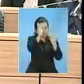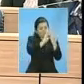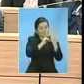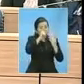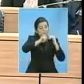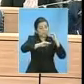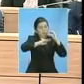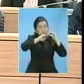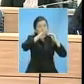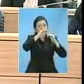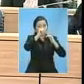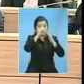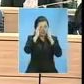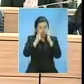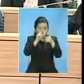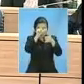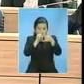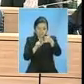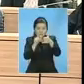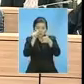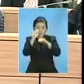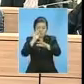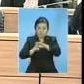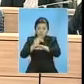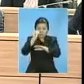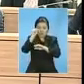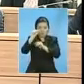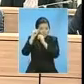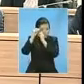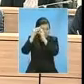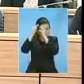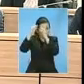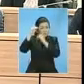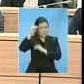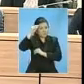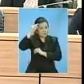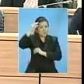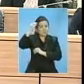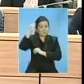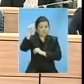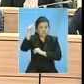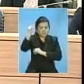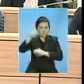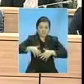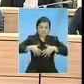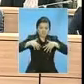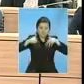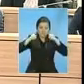ราจะได้ไปเป็นคนเก่งคนดีคนมีความสามารถและคนมีความสุขของคนของโลกนี้จริงๆขอบคุณค่ะท่านประธาน